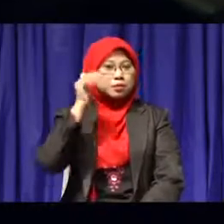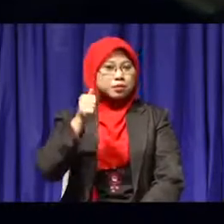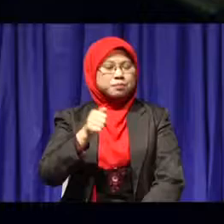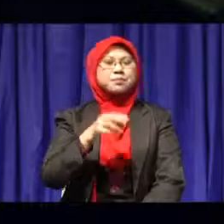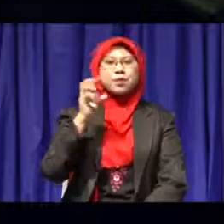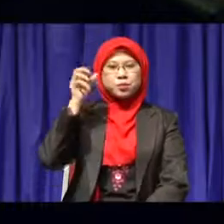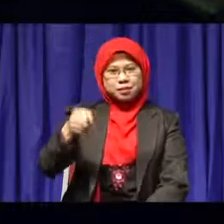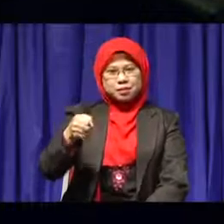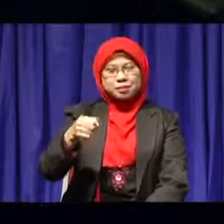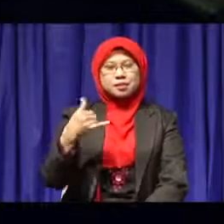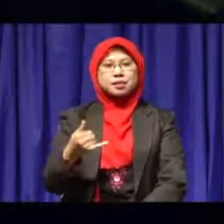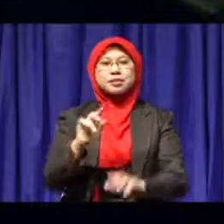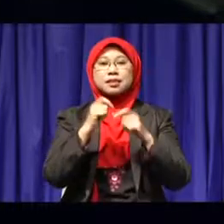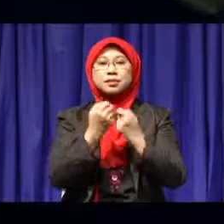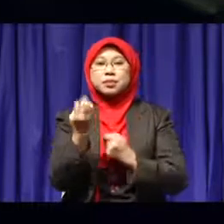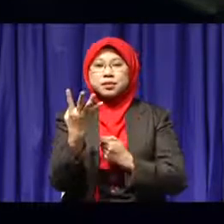sekarang